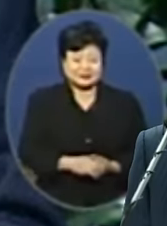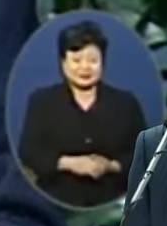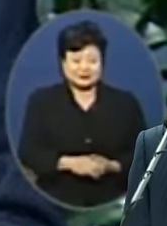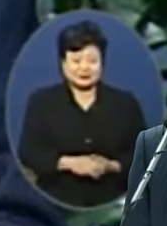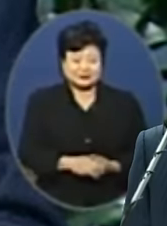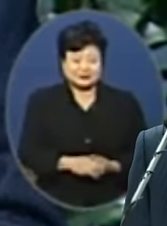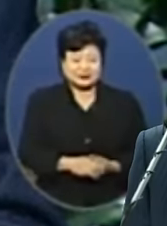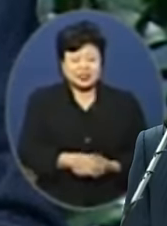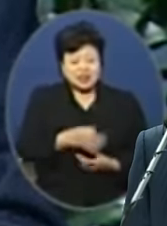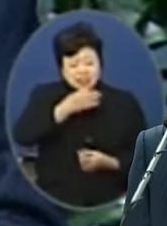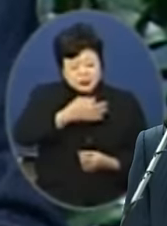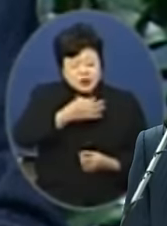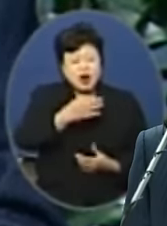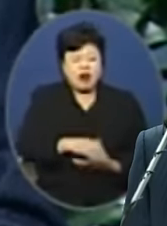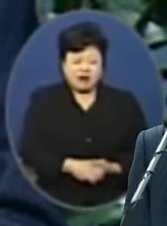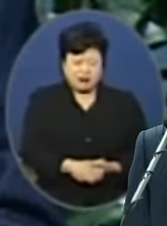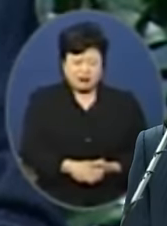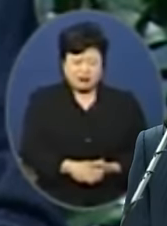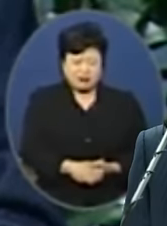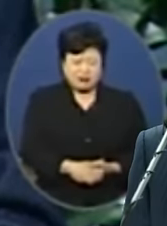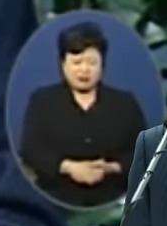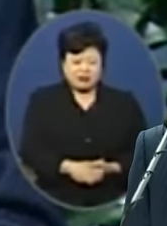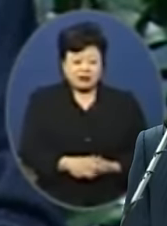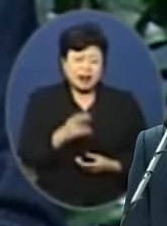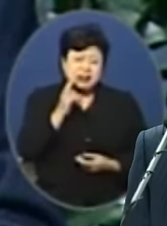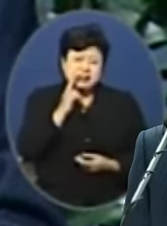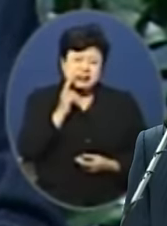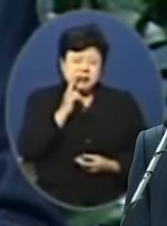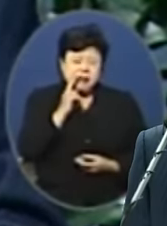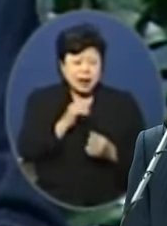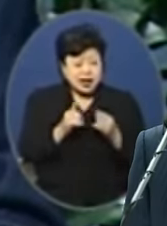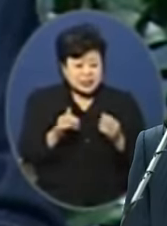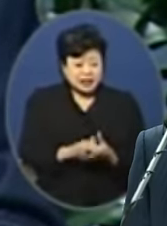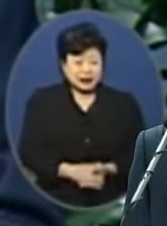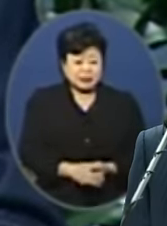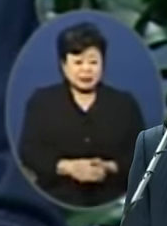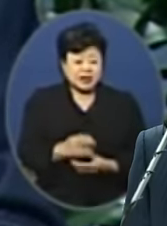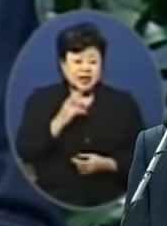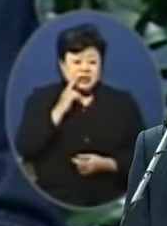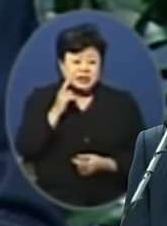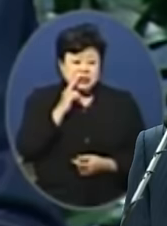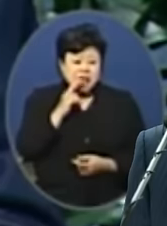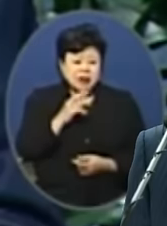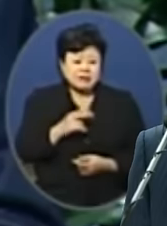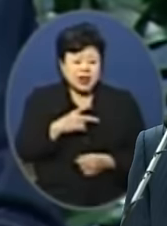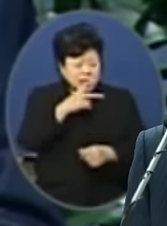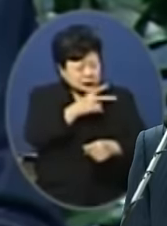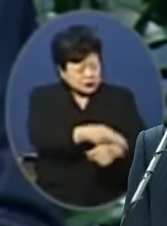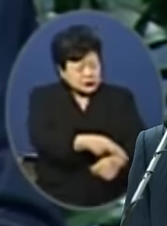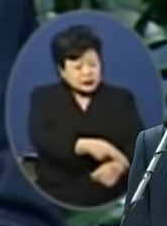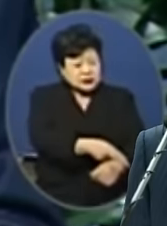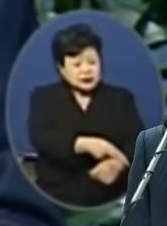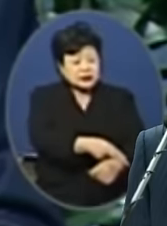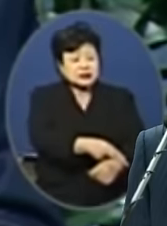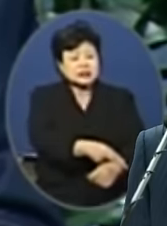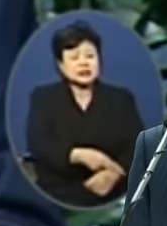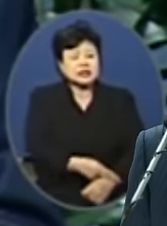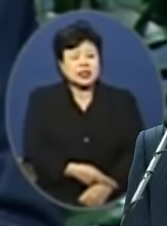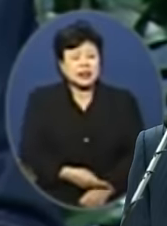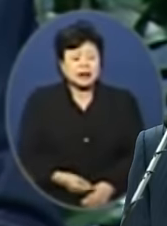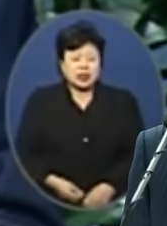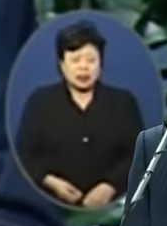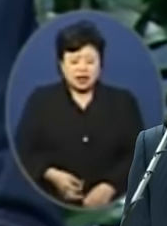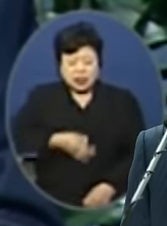굉장히 힘이 듭니다. 여러분, 담배를 피는 사람이 담배를 떼는데 죽을 고생을